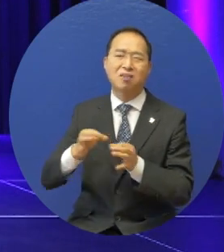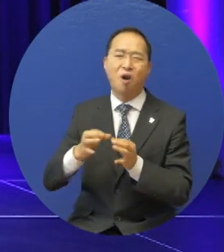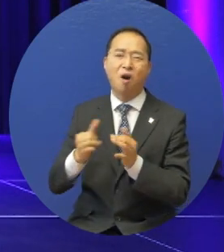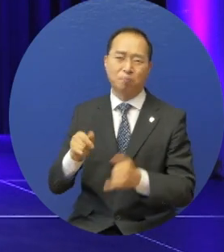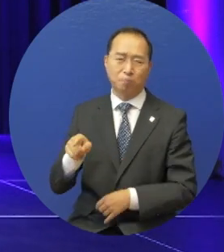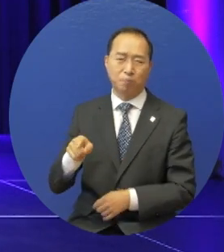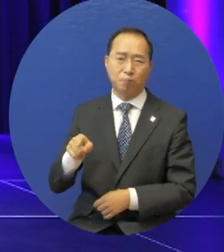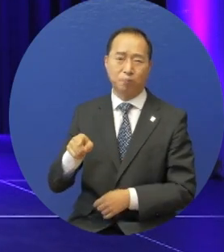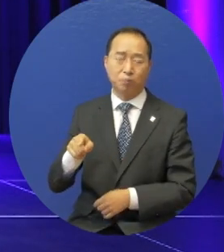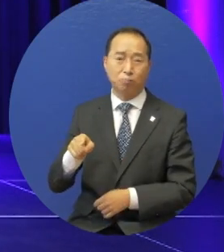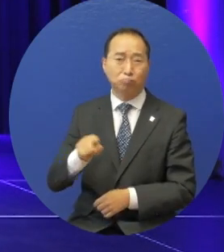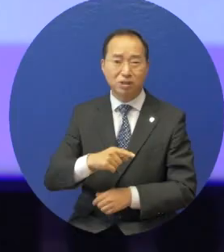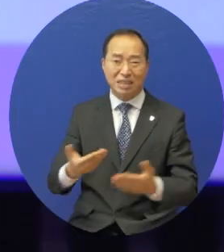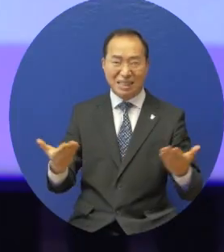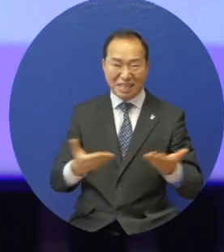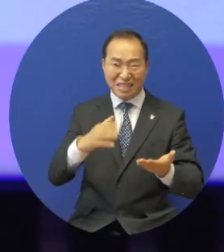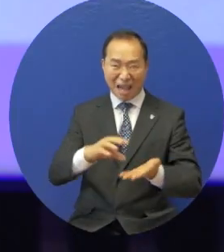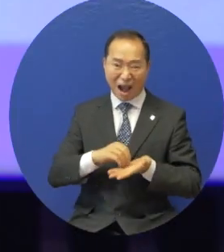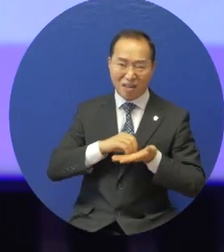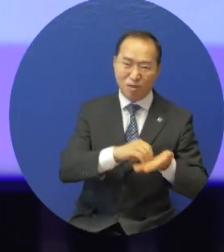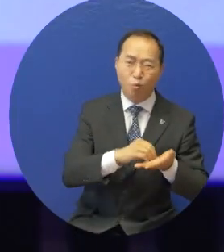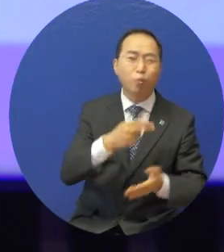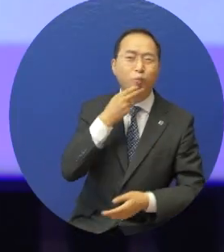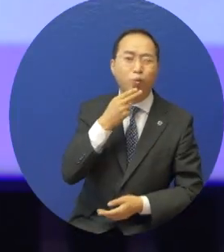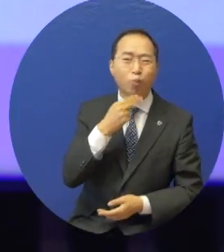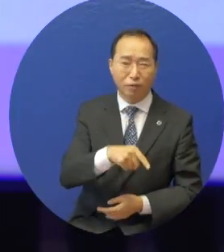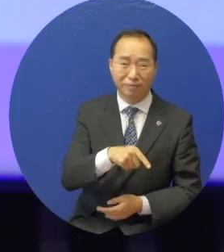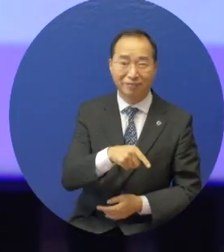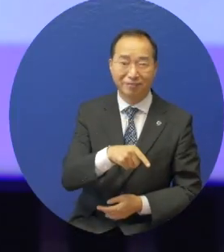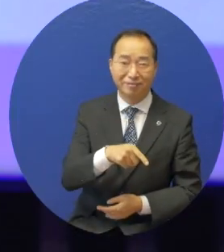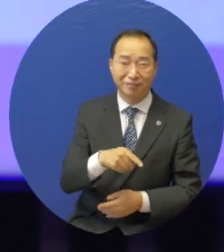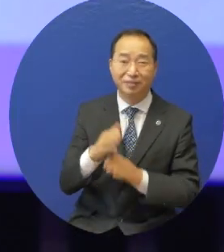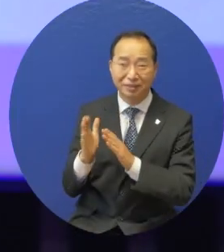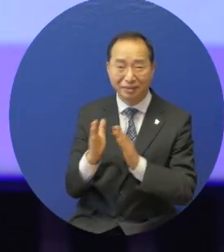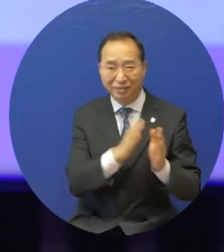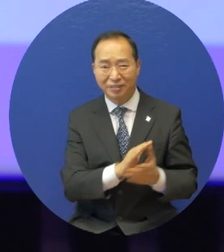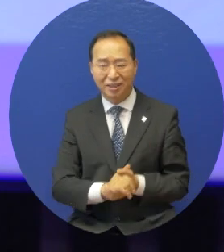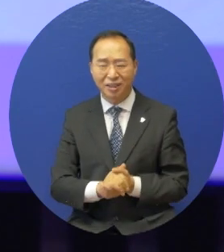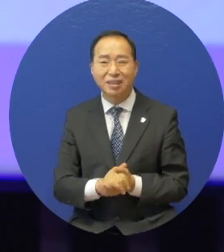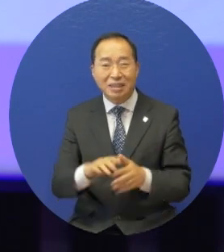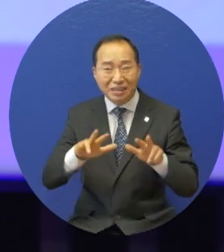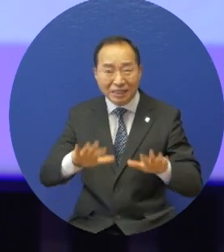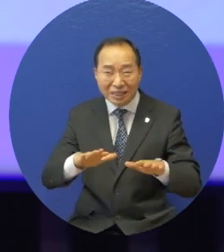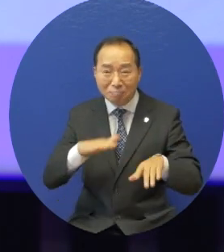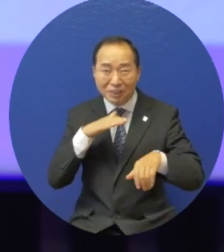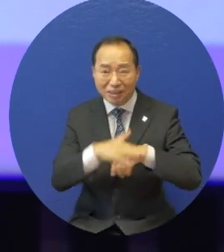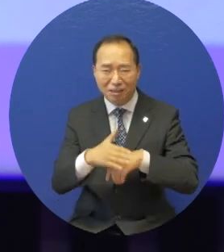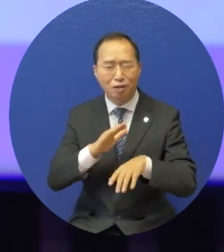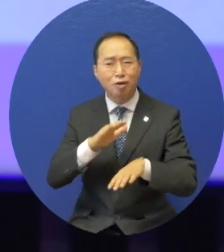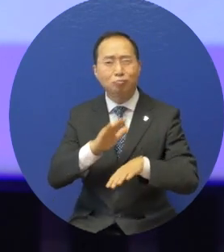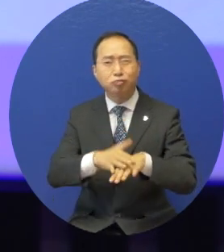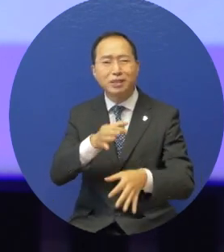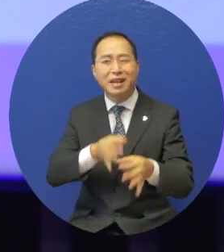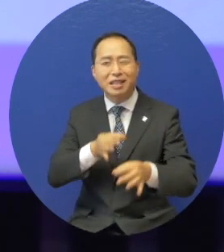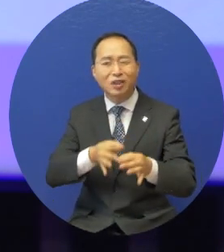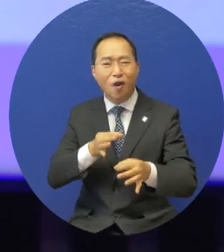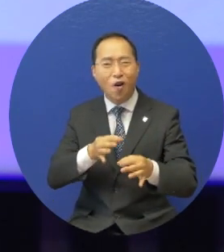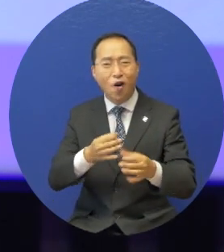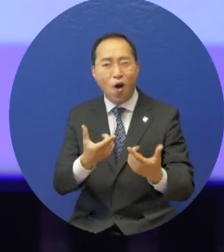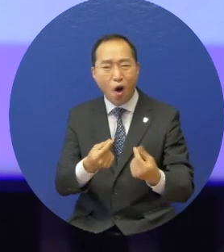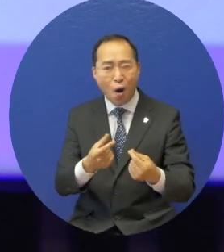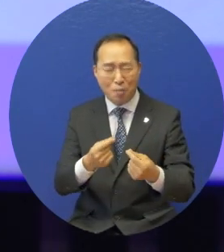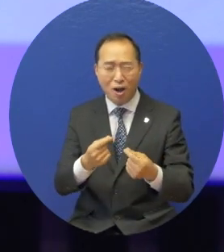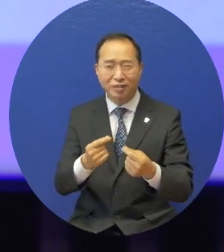남편의 연구실을 만들어주기도 해요. 그만큼 조선시대 때 화장은요 너무너무 중요한 어떤